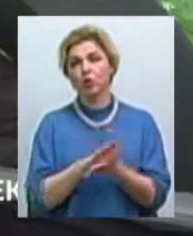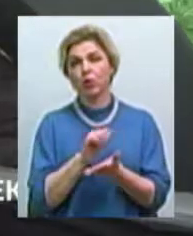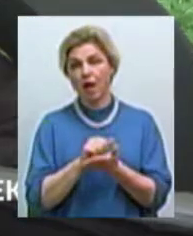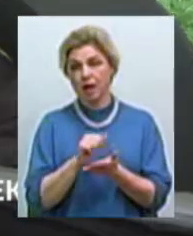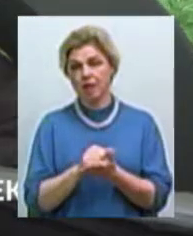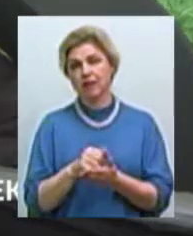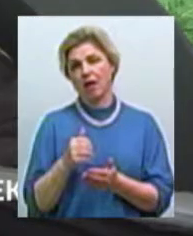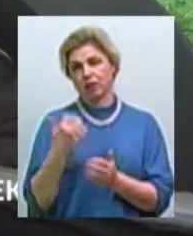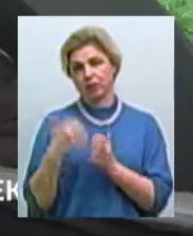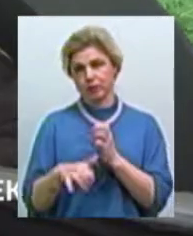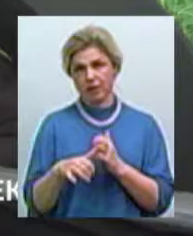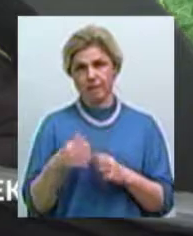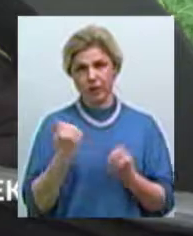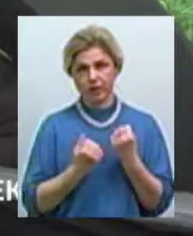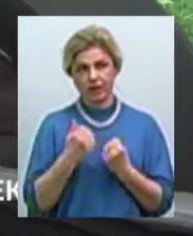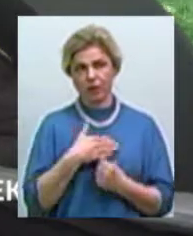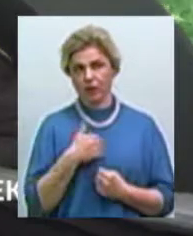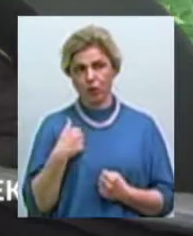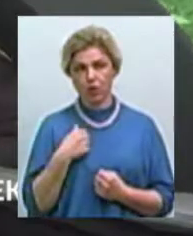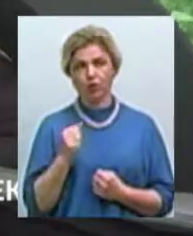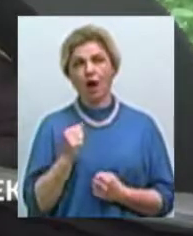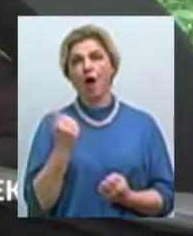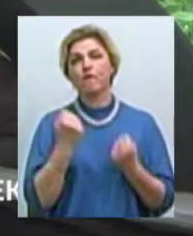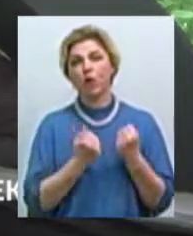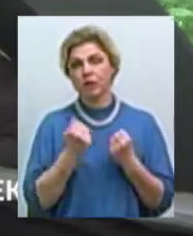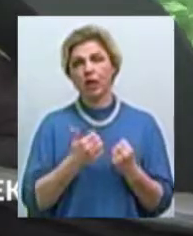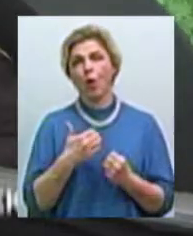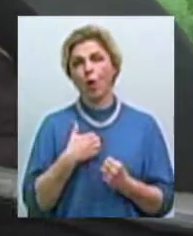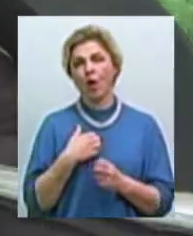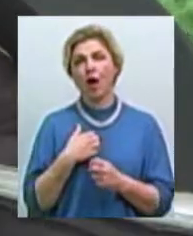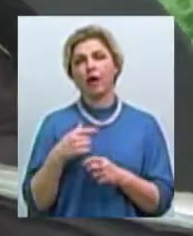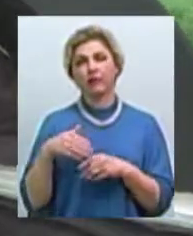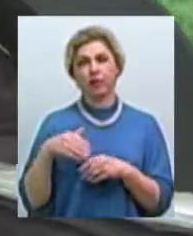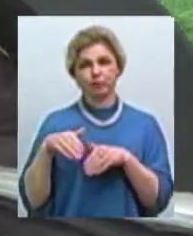намагався уникнути зважування, об'їхавши нас полем,